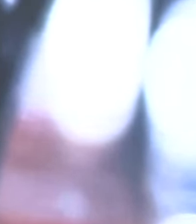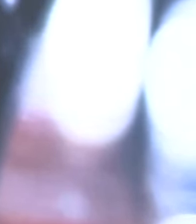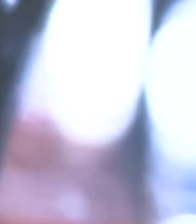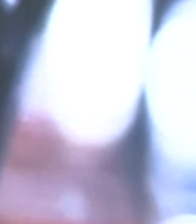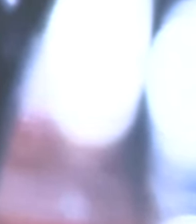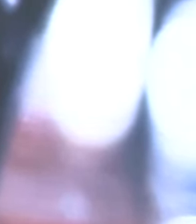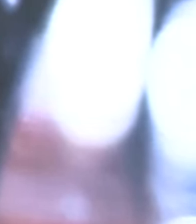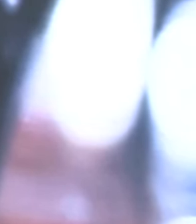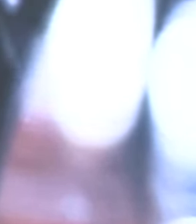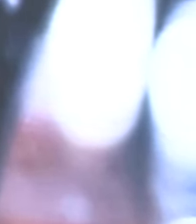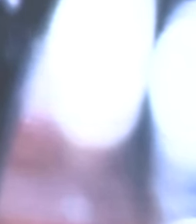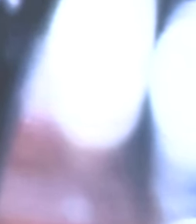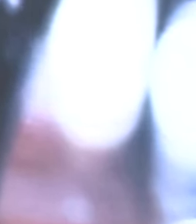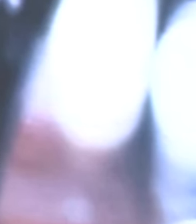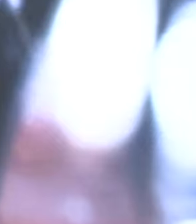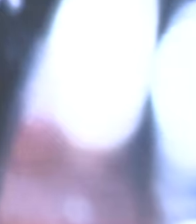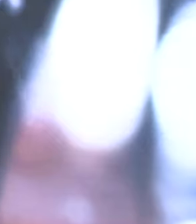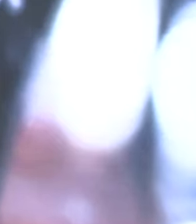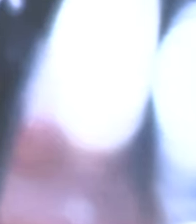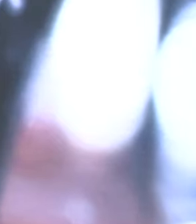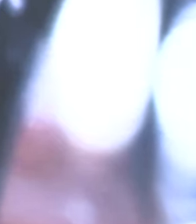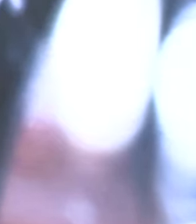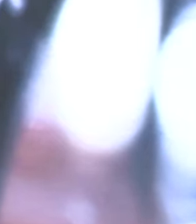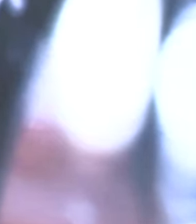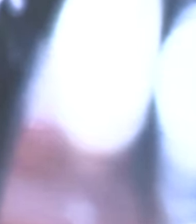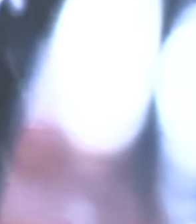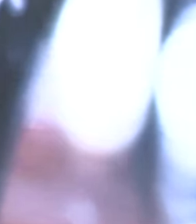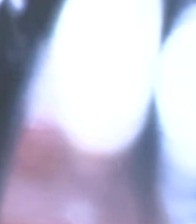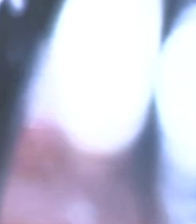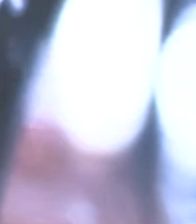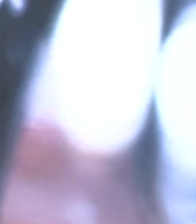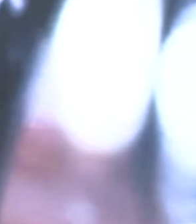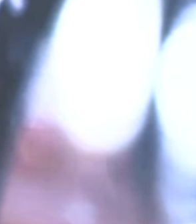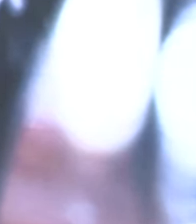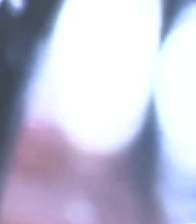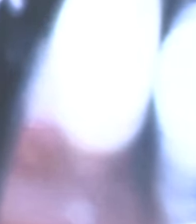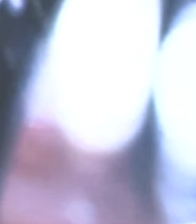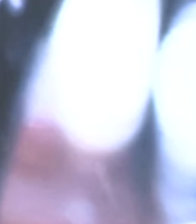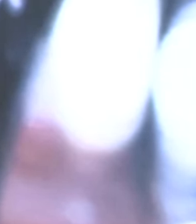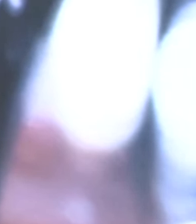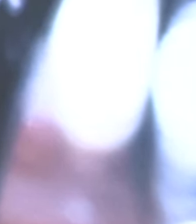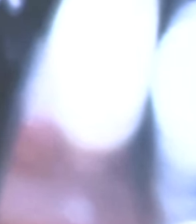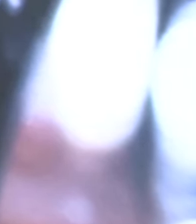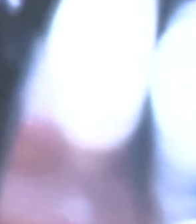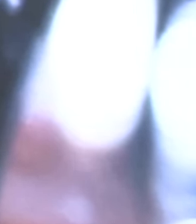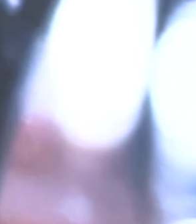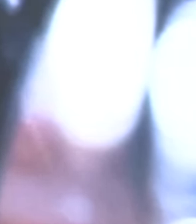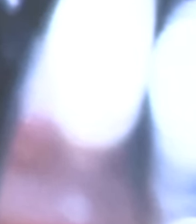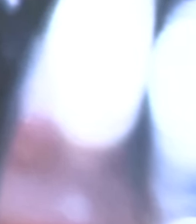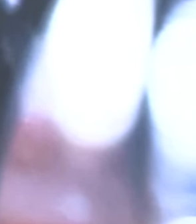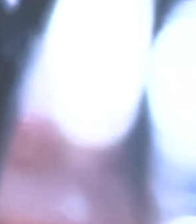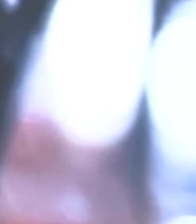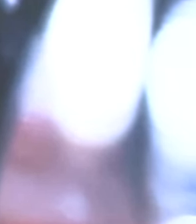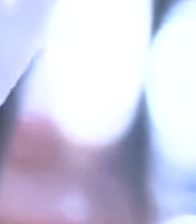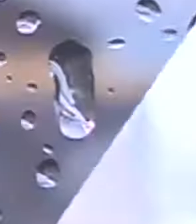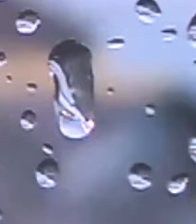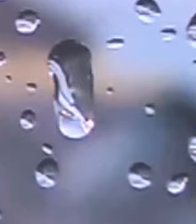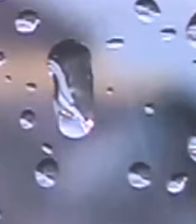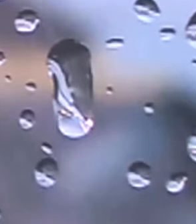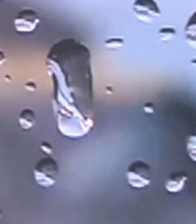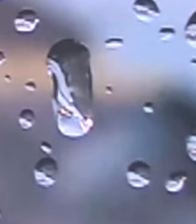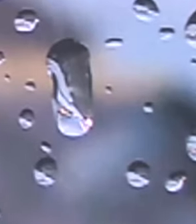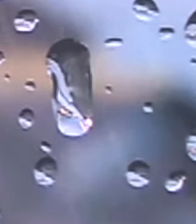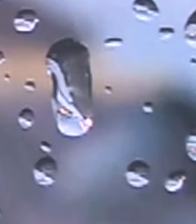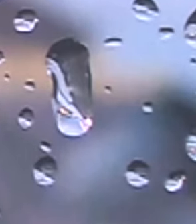23, түнде плюс 15 градусты, Жезқазғанда күндіз 30, түнде 17 градус жылыны көрсетеді. Шығыста